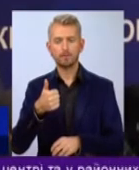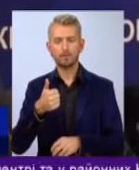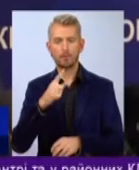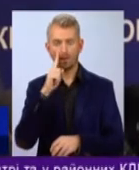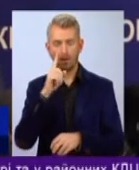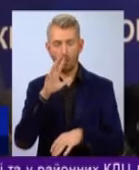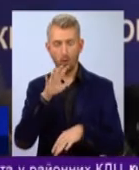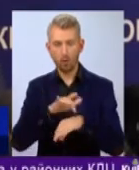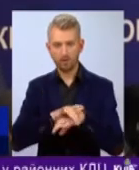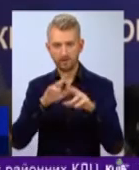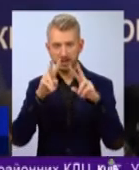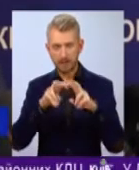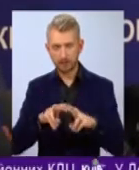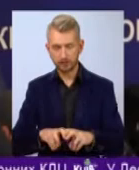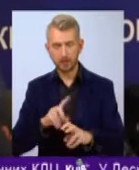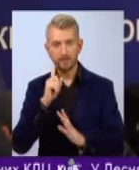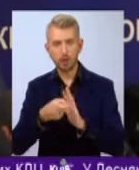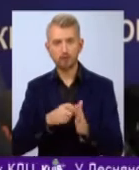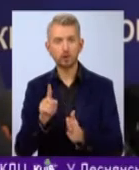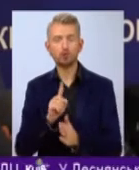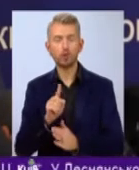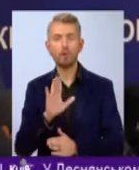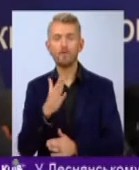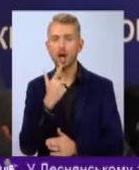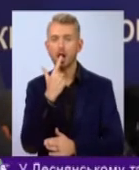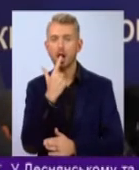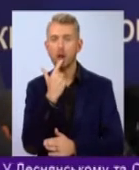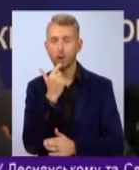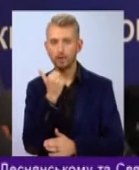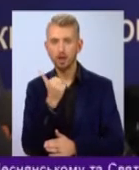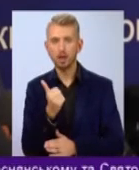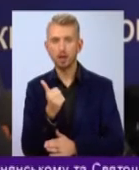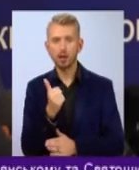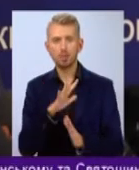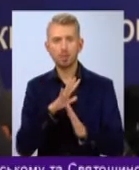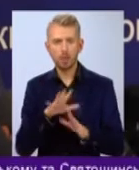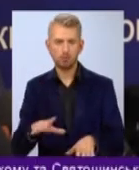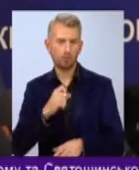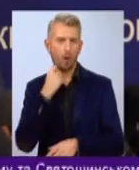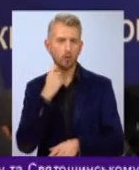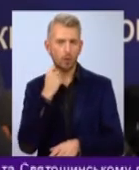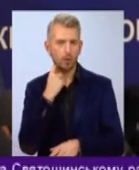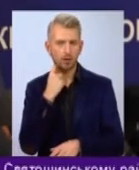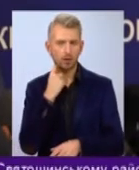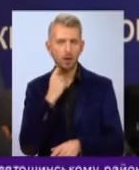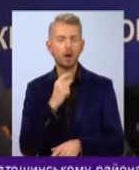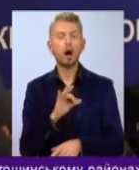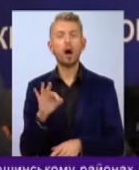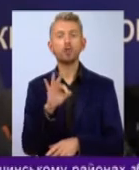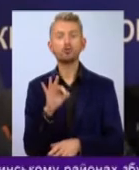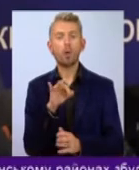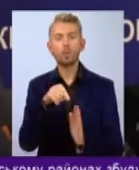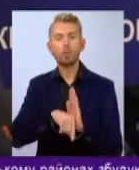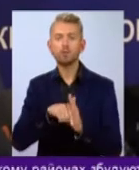освідчення встановлено, що в крові був відсутній алкоголь. Щодо